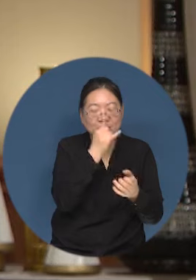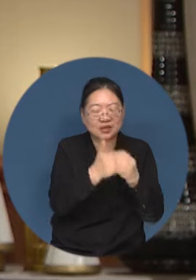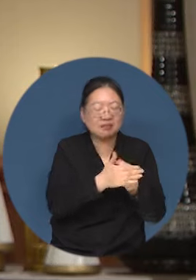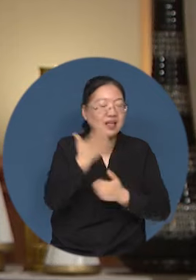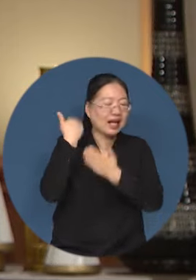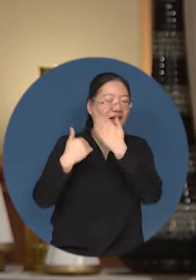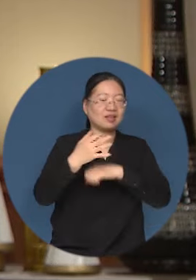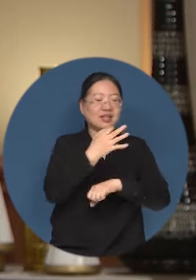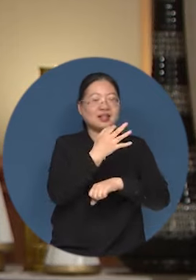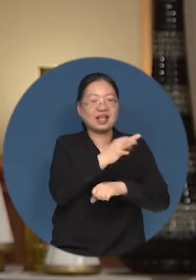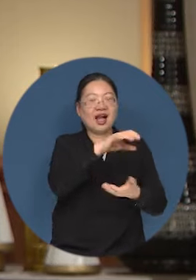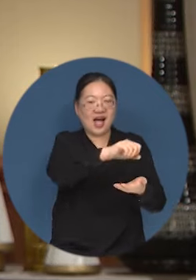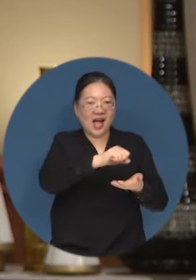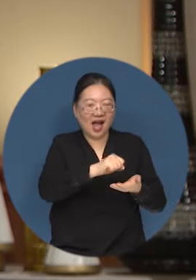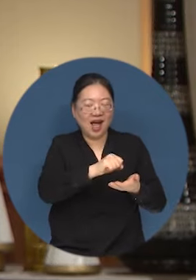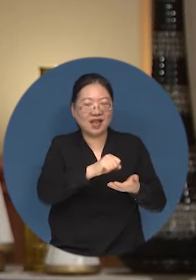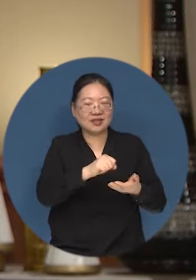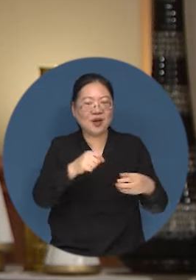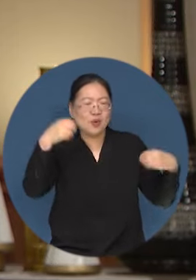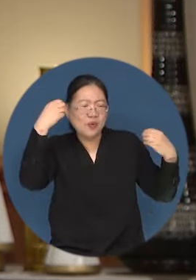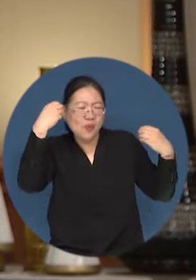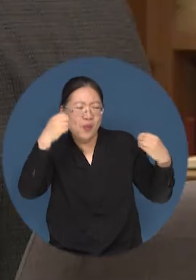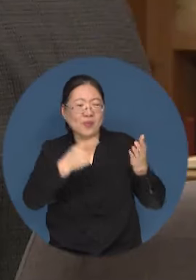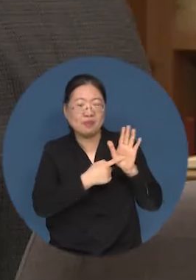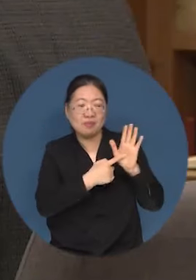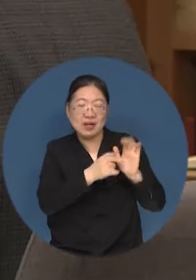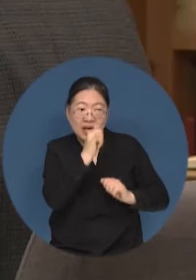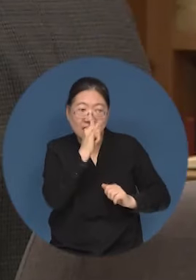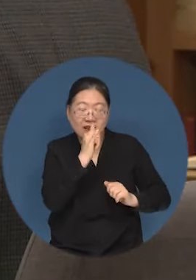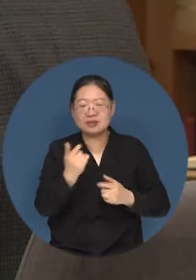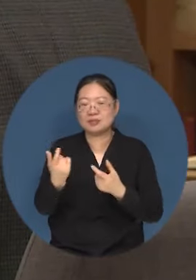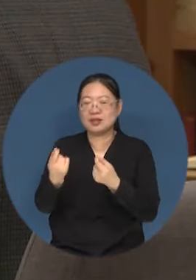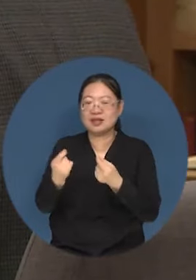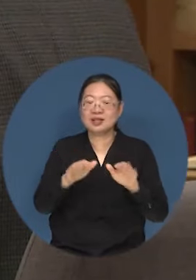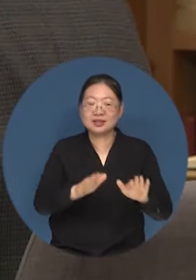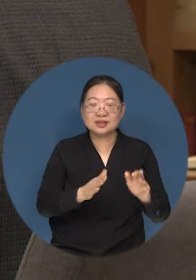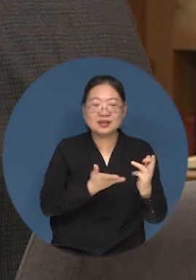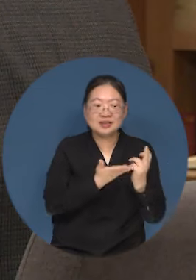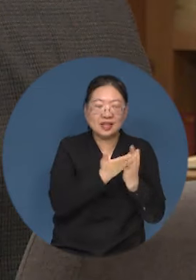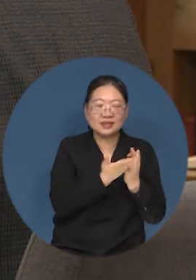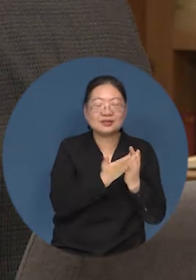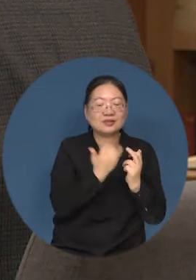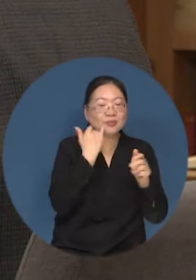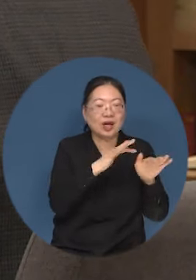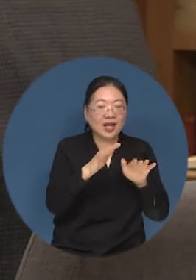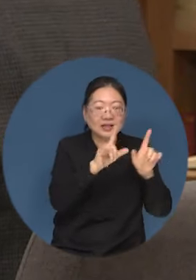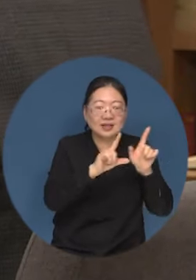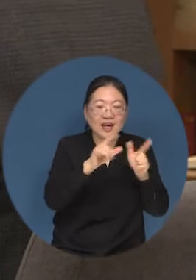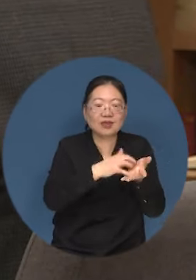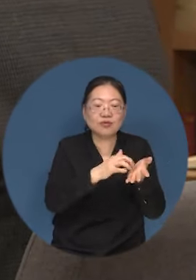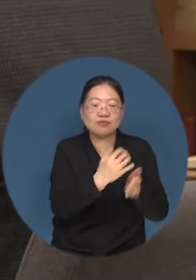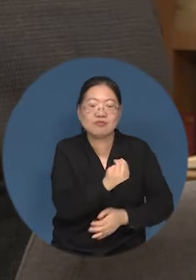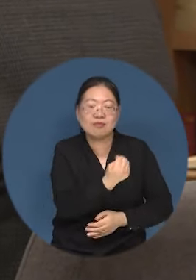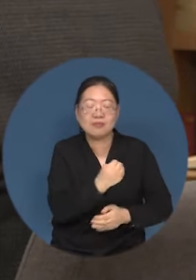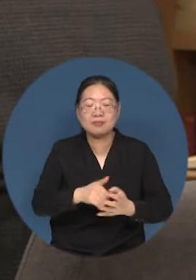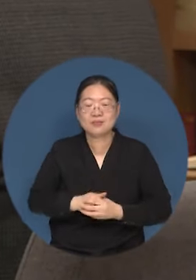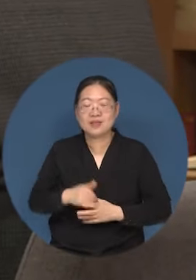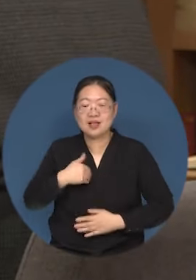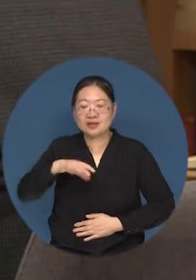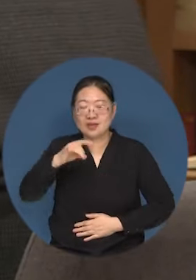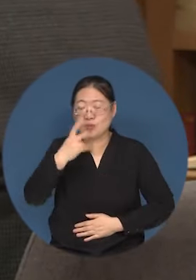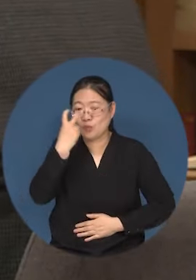과거에 수입된 개체들이 아직 남아 있습니다. 네, 네. 지금 제주 인근에는 몇 마리 정도 살고 있습니까? 제가